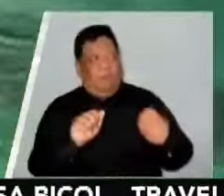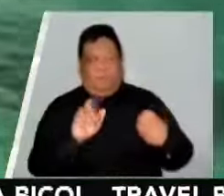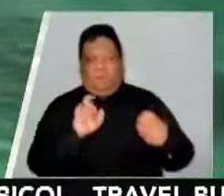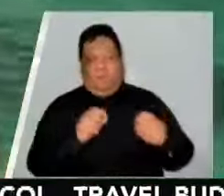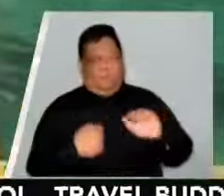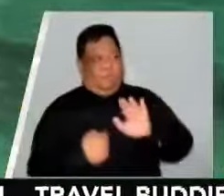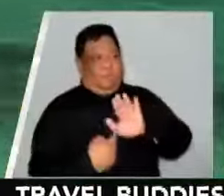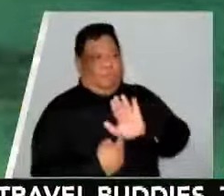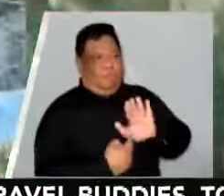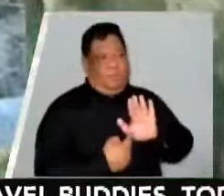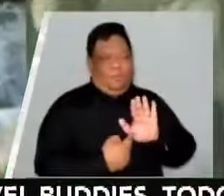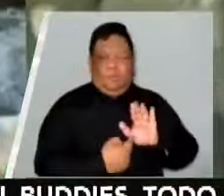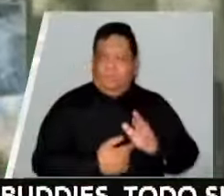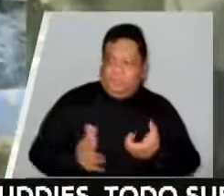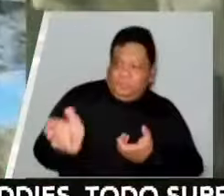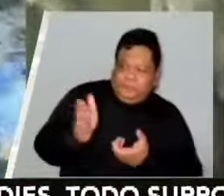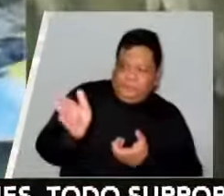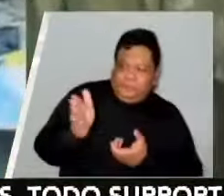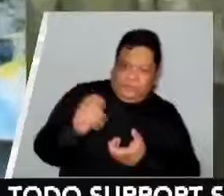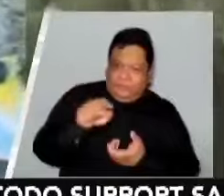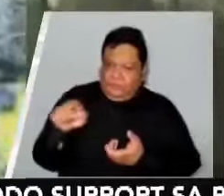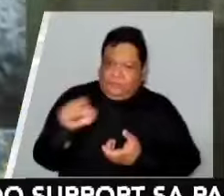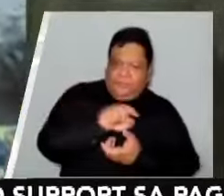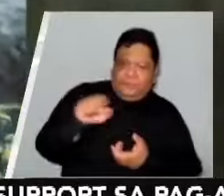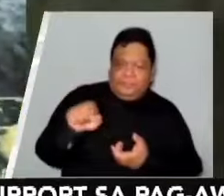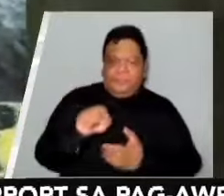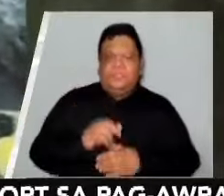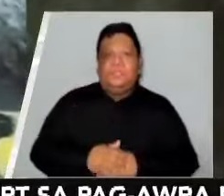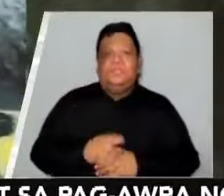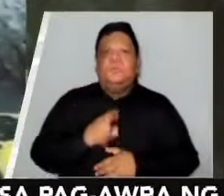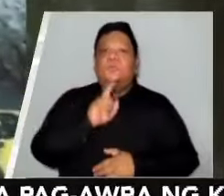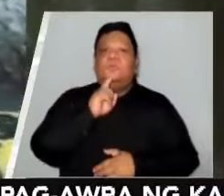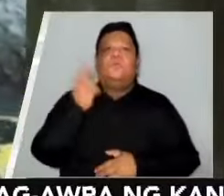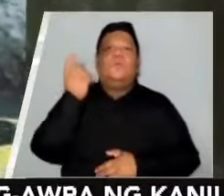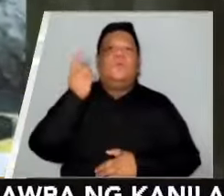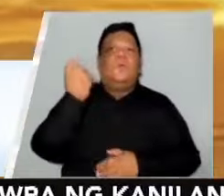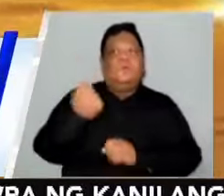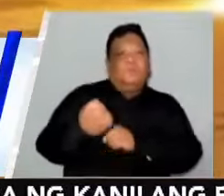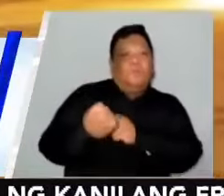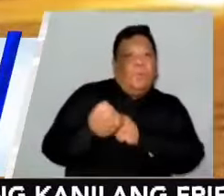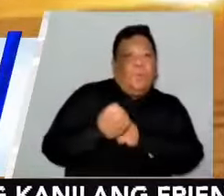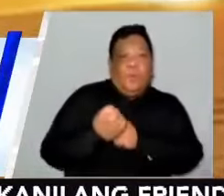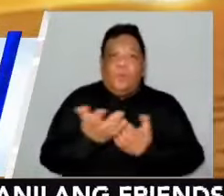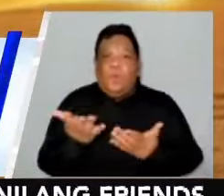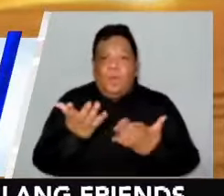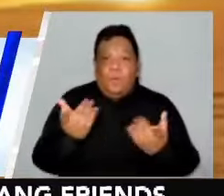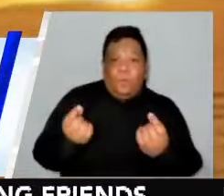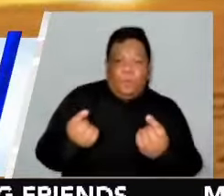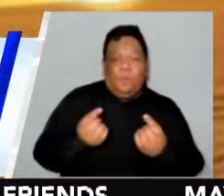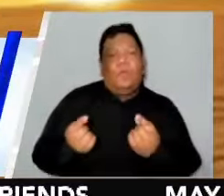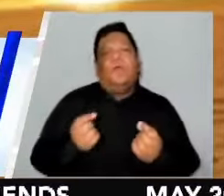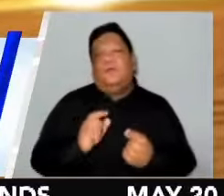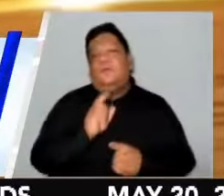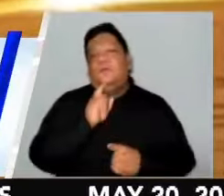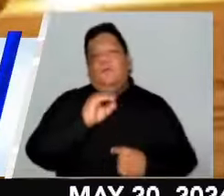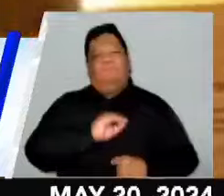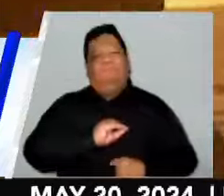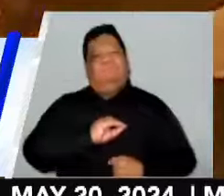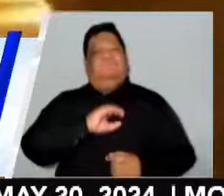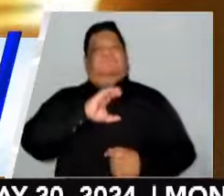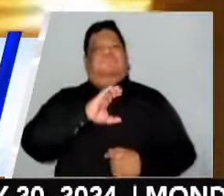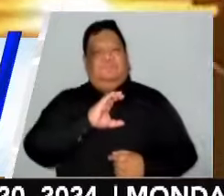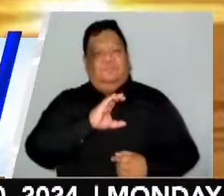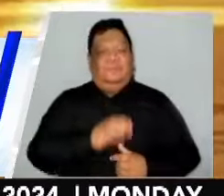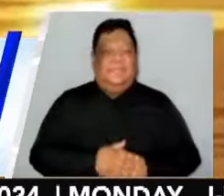Dito mo, bilis. Iba rin daw kasi na may nag-cheer sa video or photo op na bu-boost ang confidence. Kaya thankful